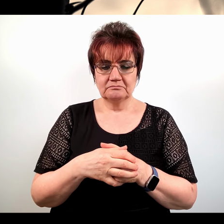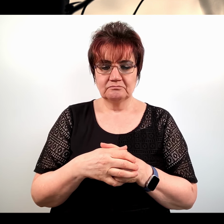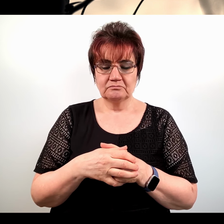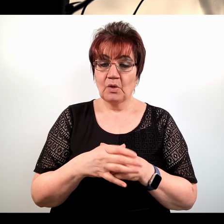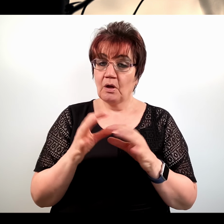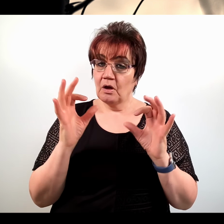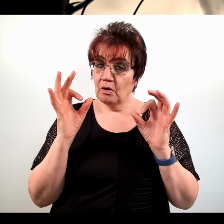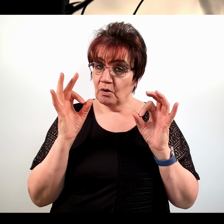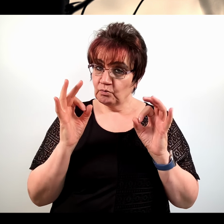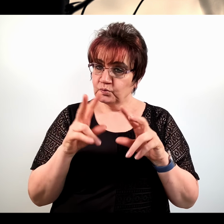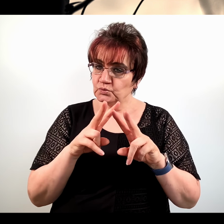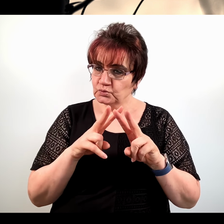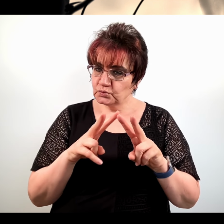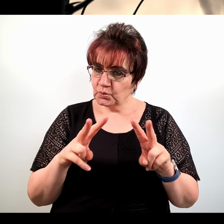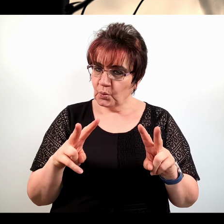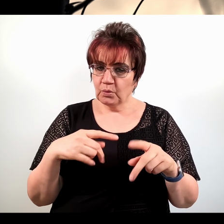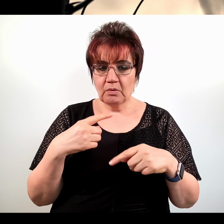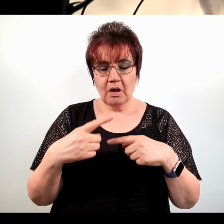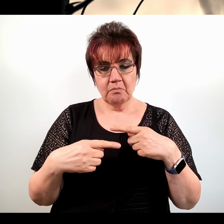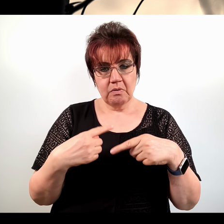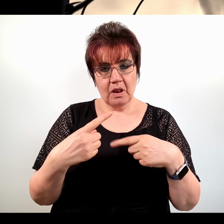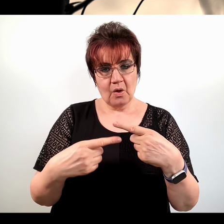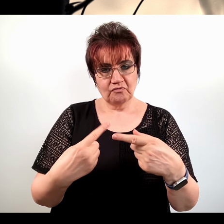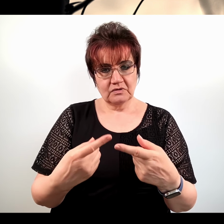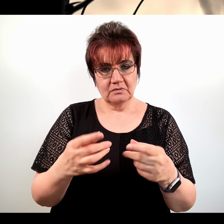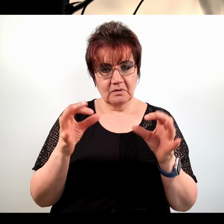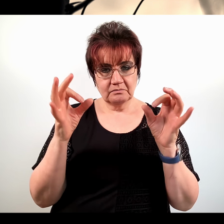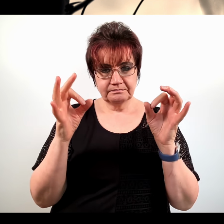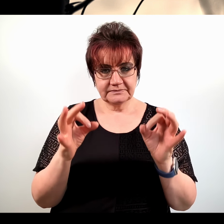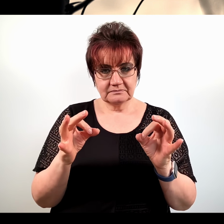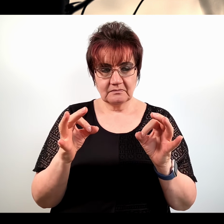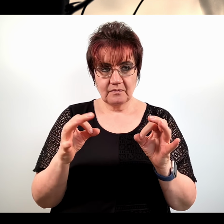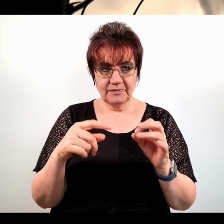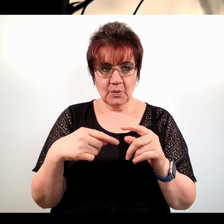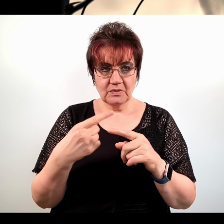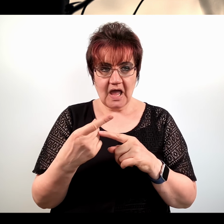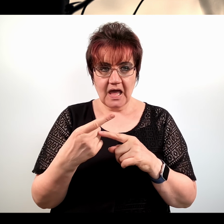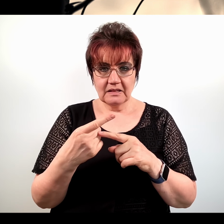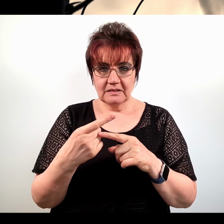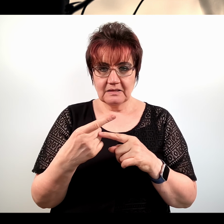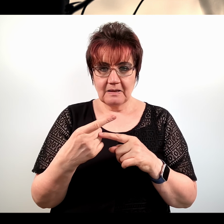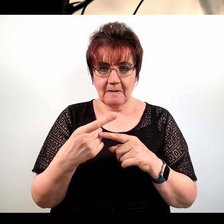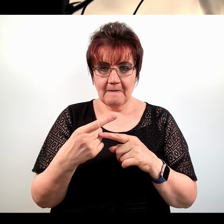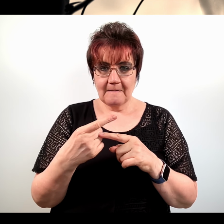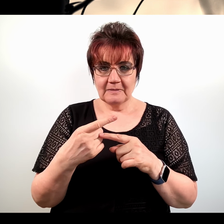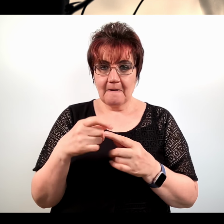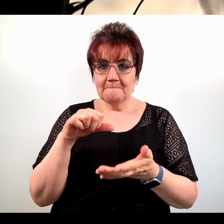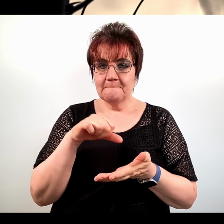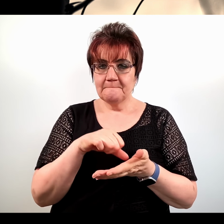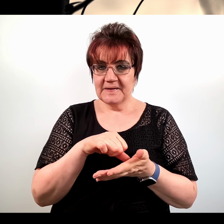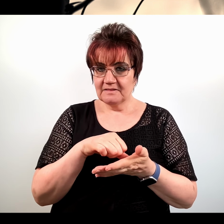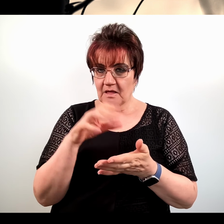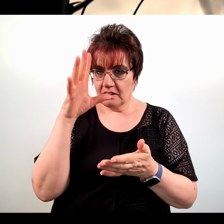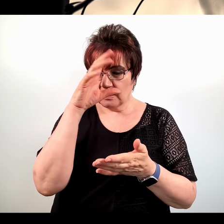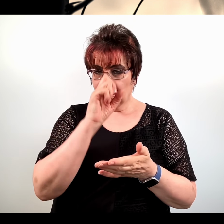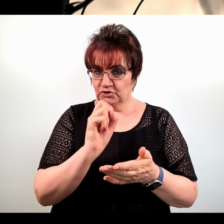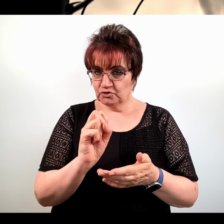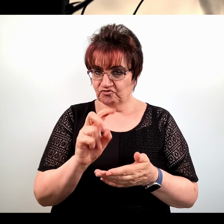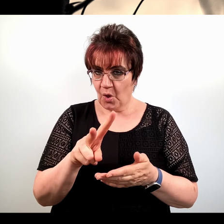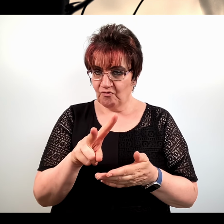So ging alles ruhig in dieser Nacht, bis die Kirchenglocke Mitternacht schlug.